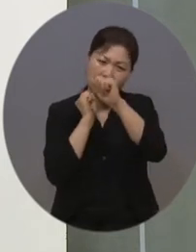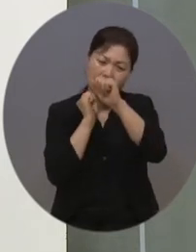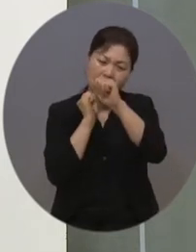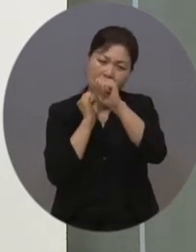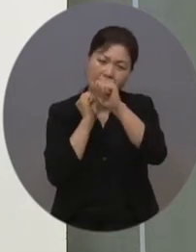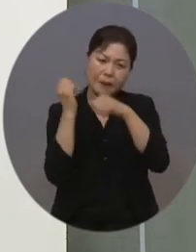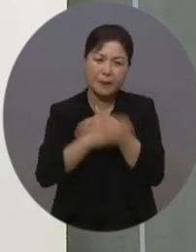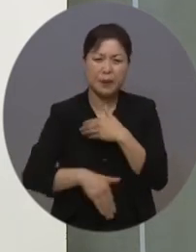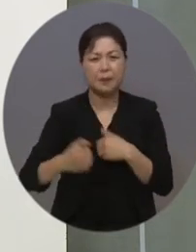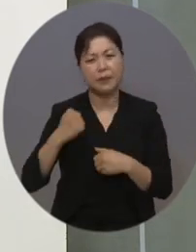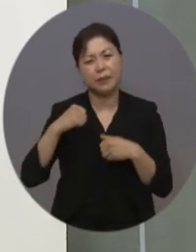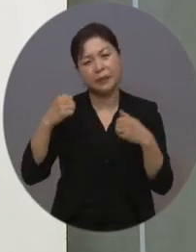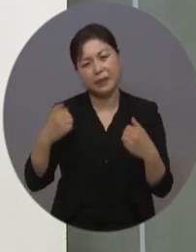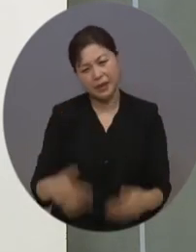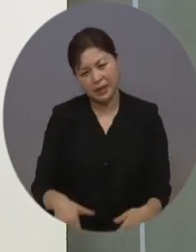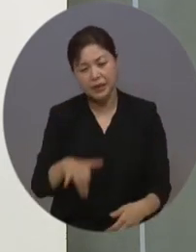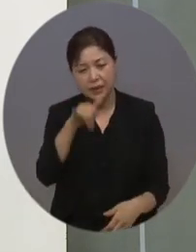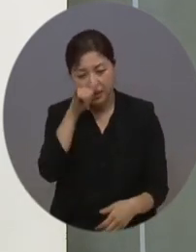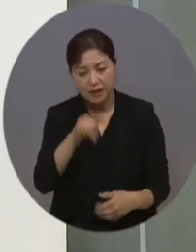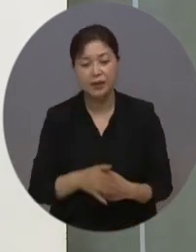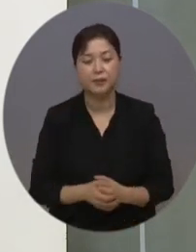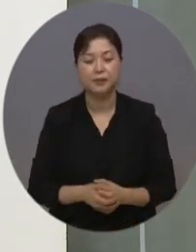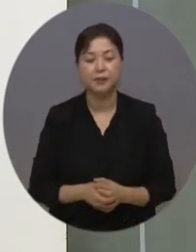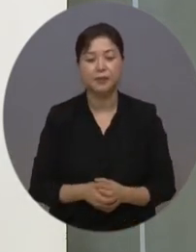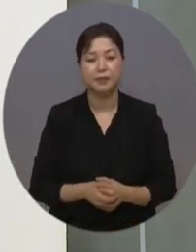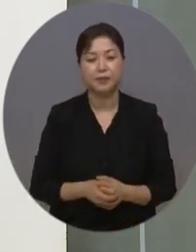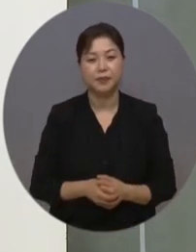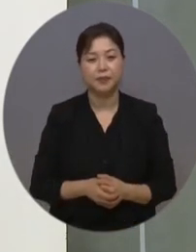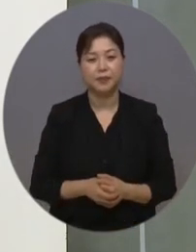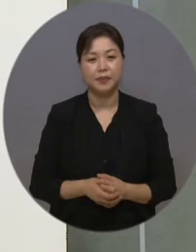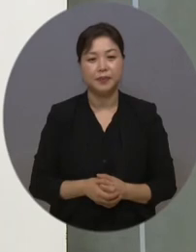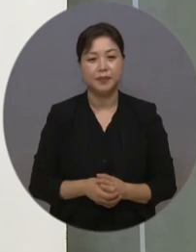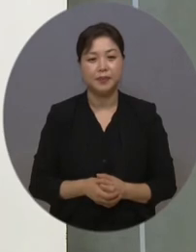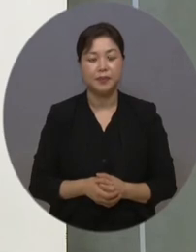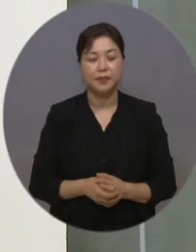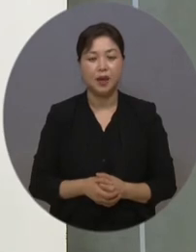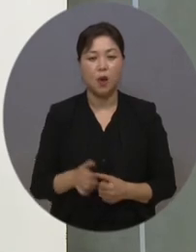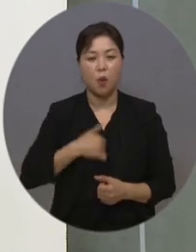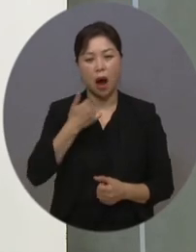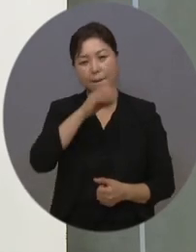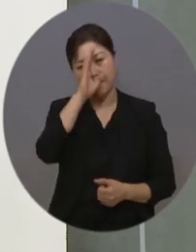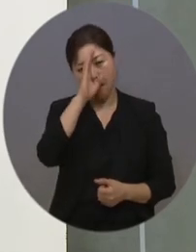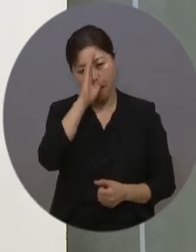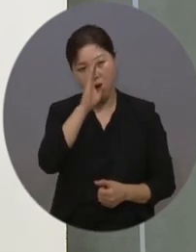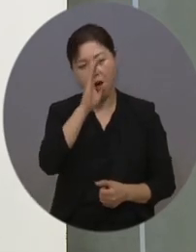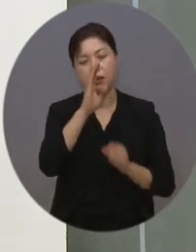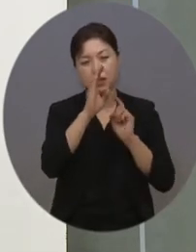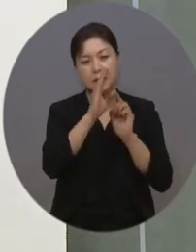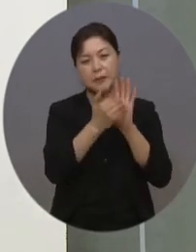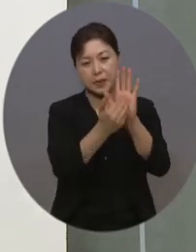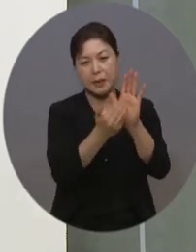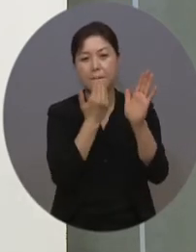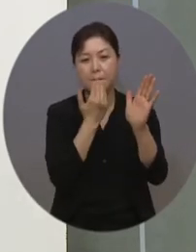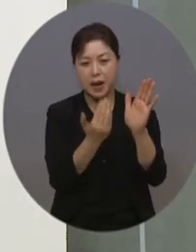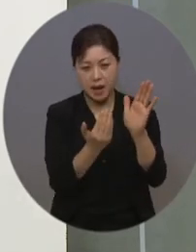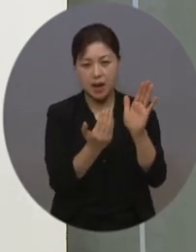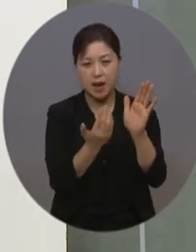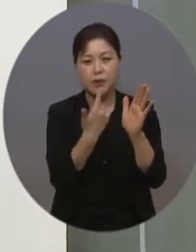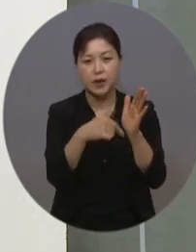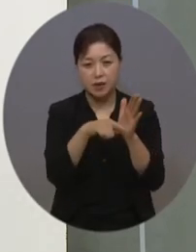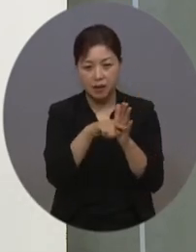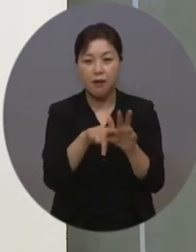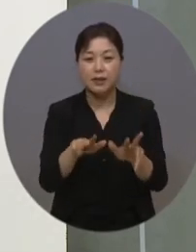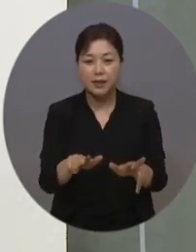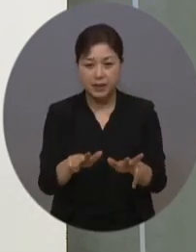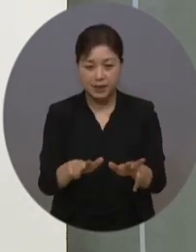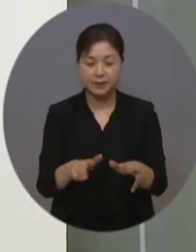저희가 살면서 느끼는 것 같아요. 그렇습니다. 예, 네. 그래서 그런 화병을 이겨내기 위해서